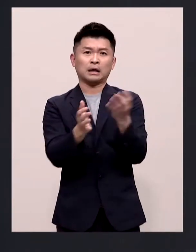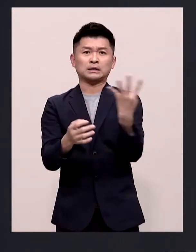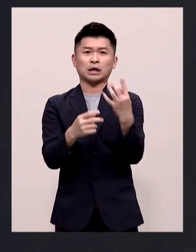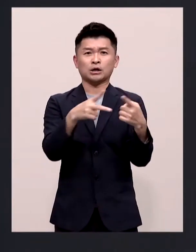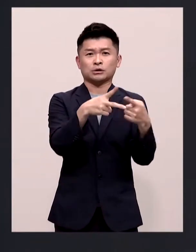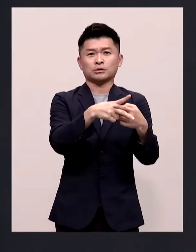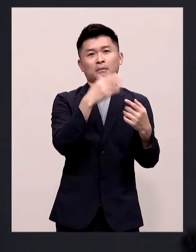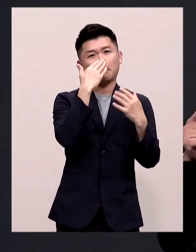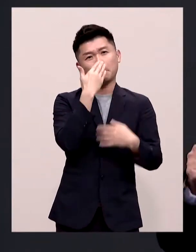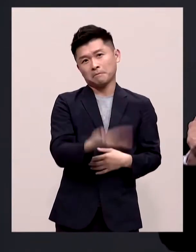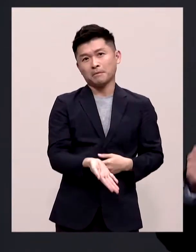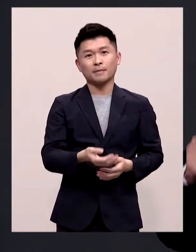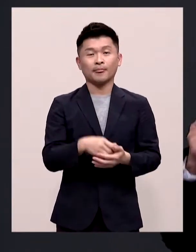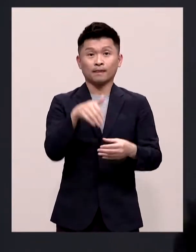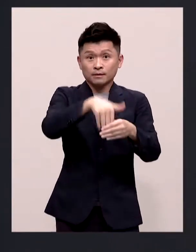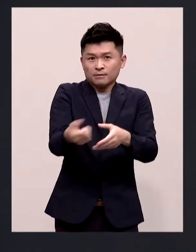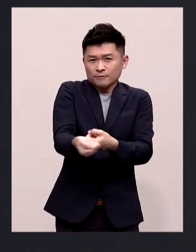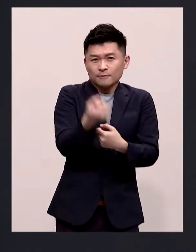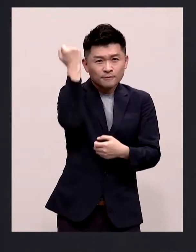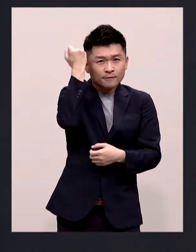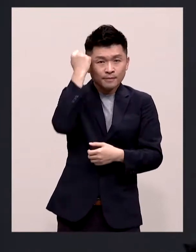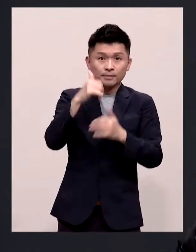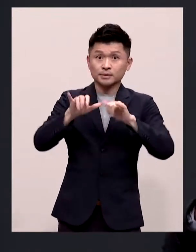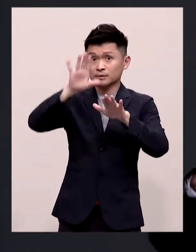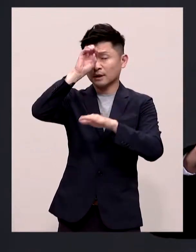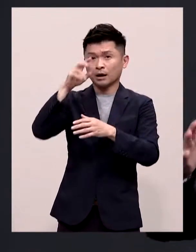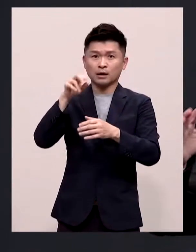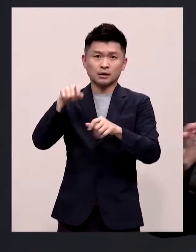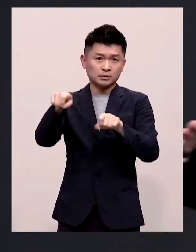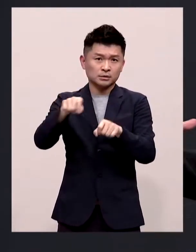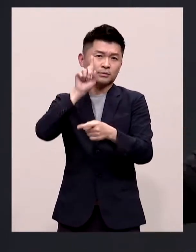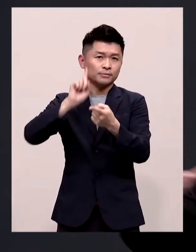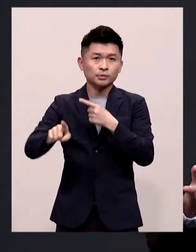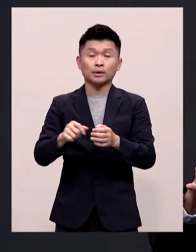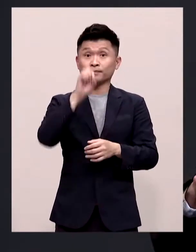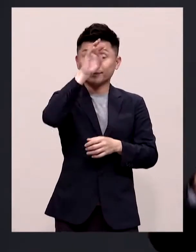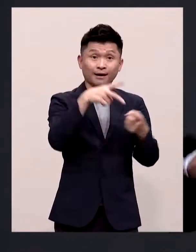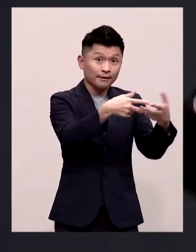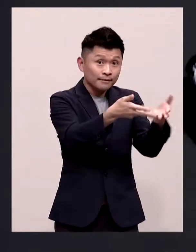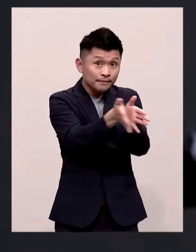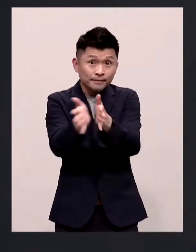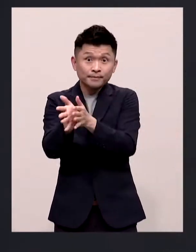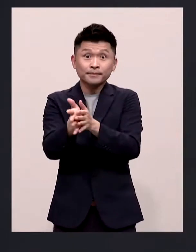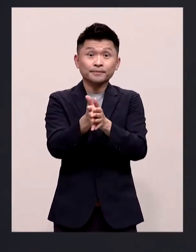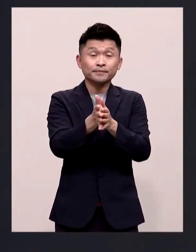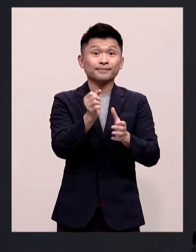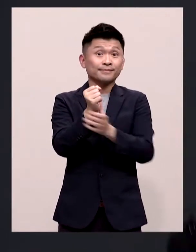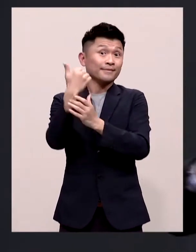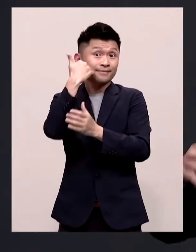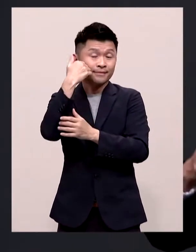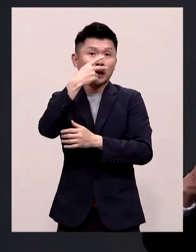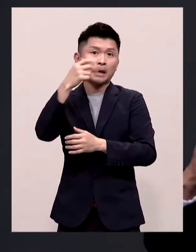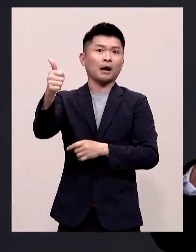我覺得選得很辛苦民進黨是錯誤的政策因為這個小黨的總統是要投多少錢的